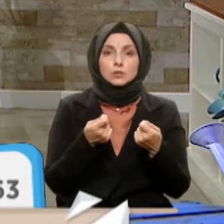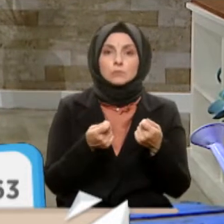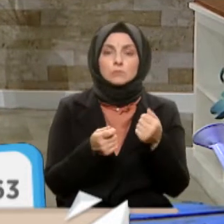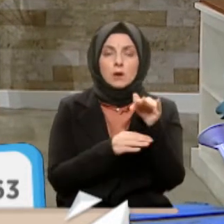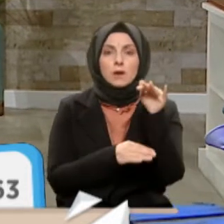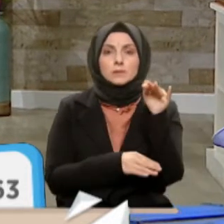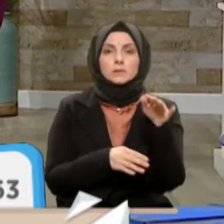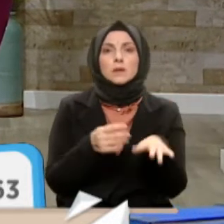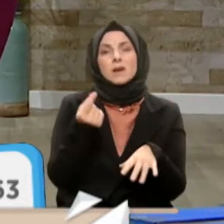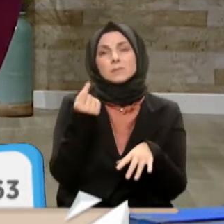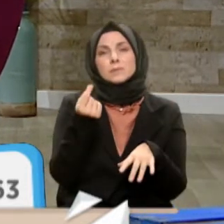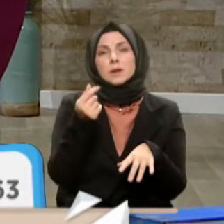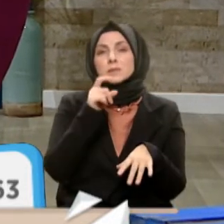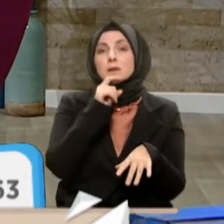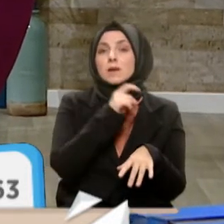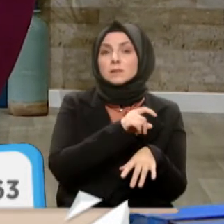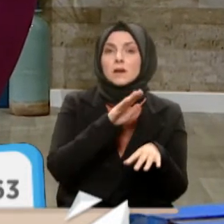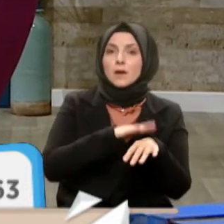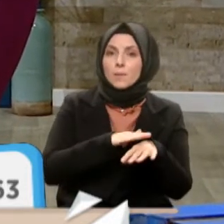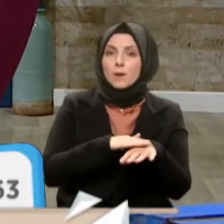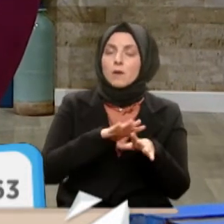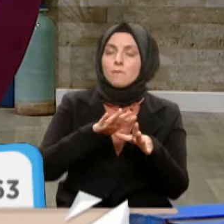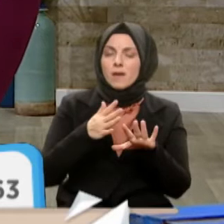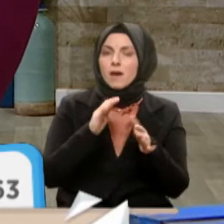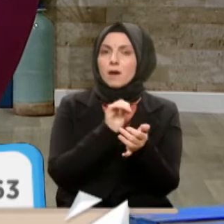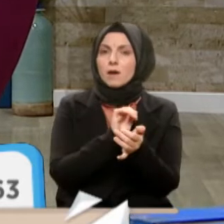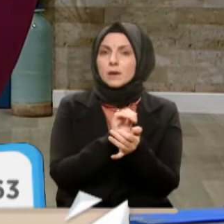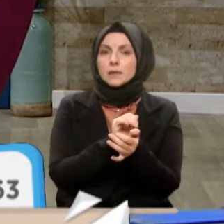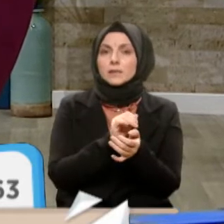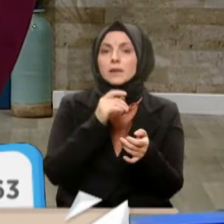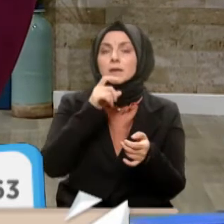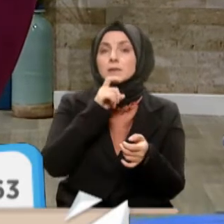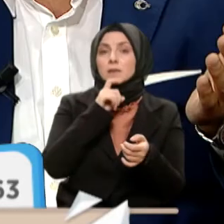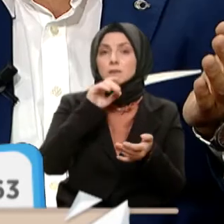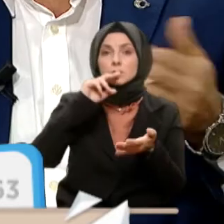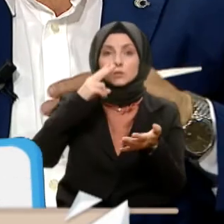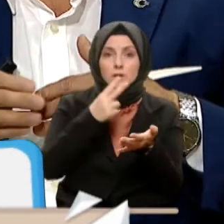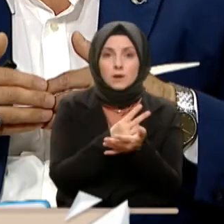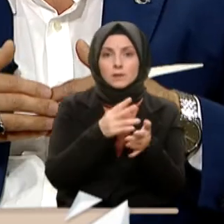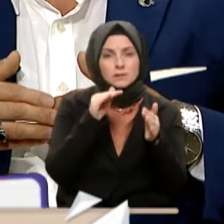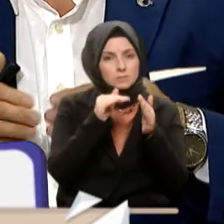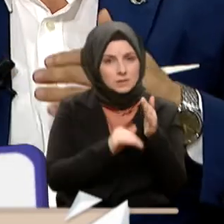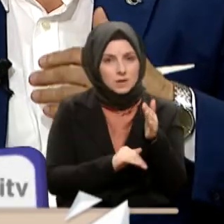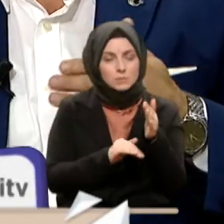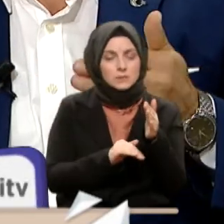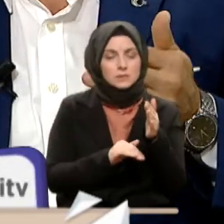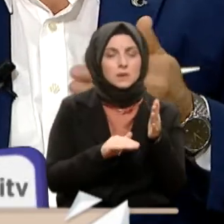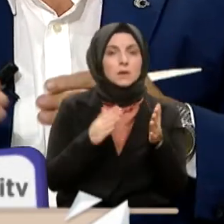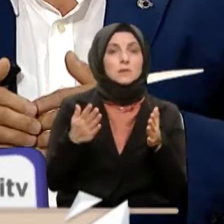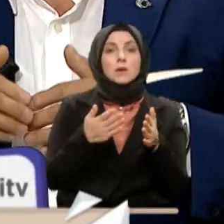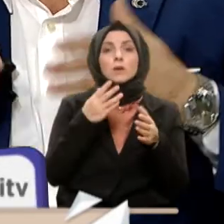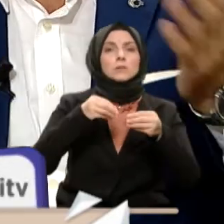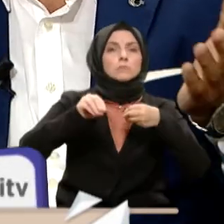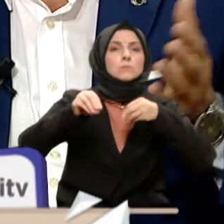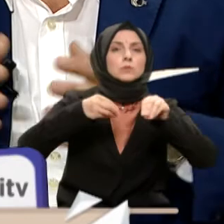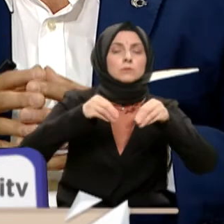vermeden tutun aynı hayatındaki yanlış kararların azalmasından ta ki ticaretin deki